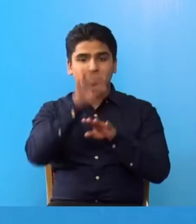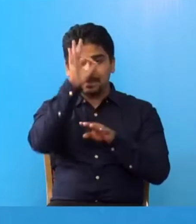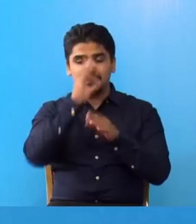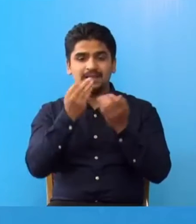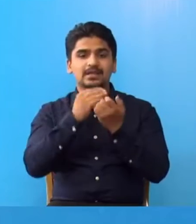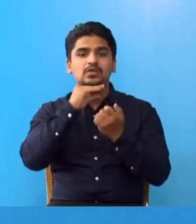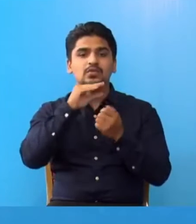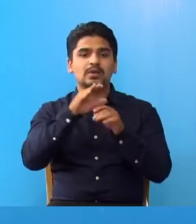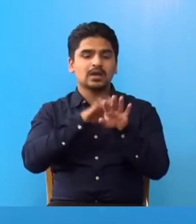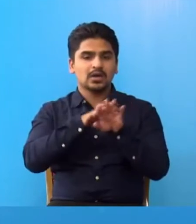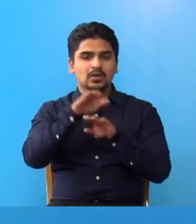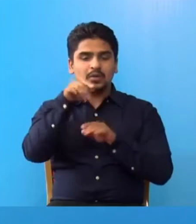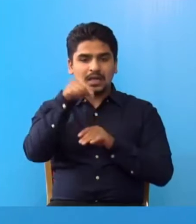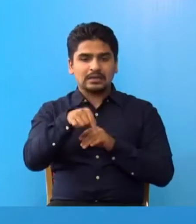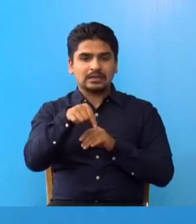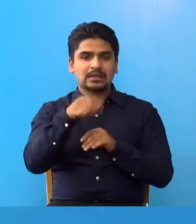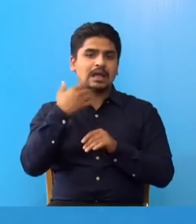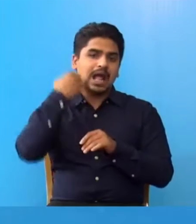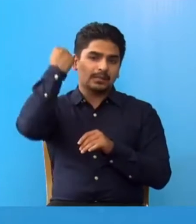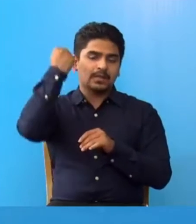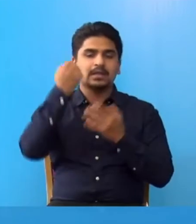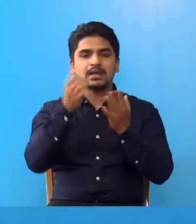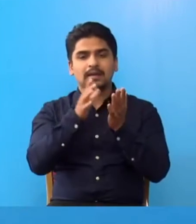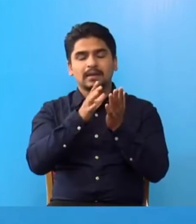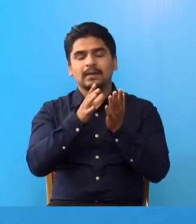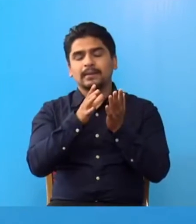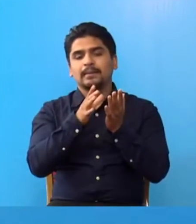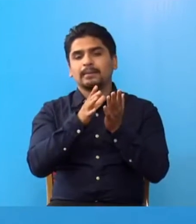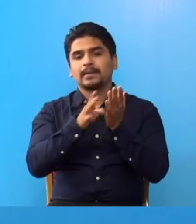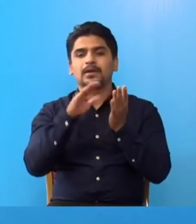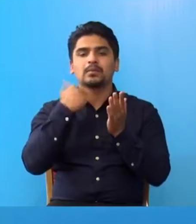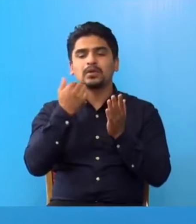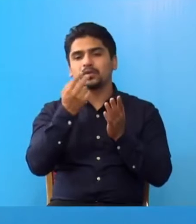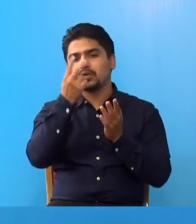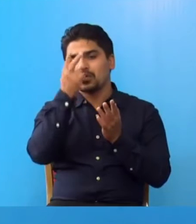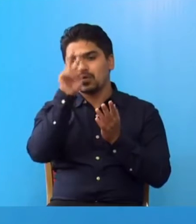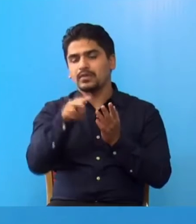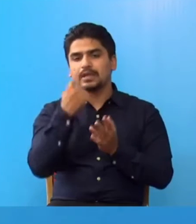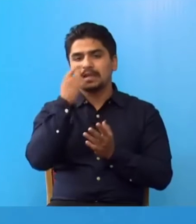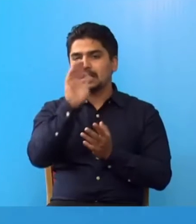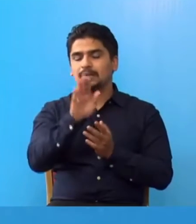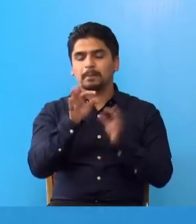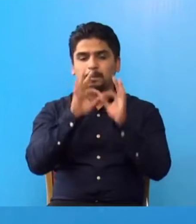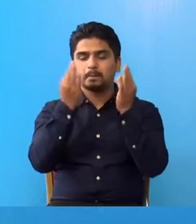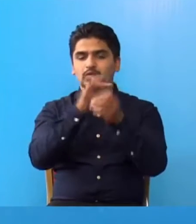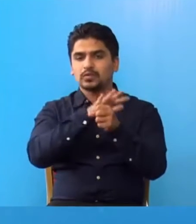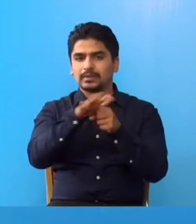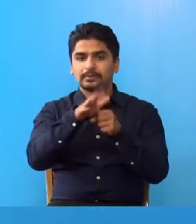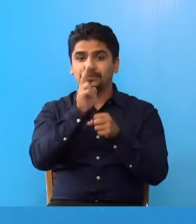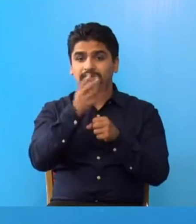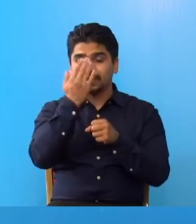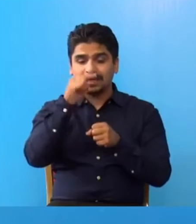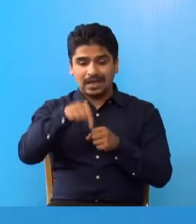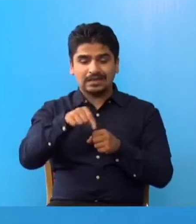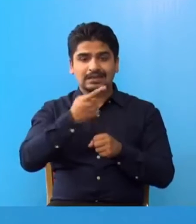युबा हरू ने आज यो आत्मा अत्या बाट मरण भायको अबस्ता देखींच विश्वबाडी ने तेसे हीले आज